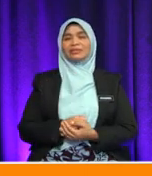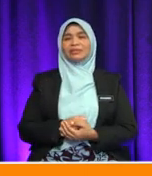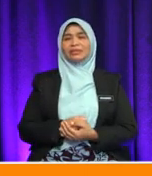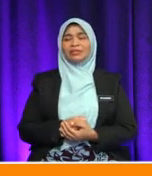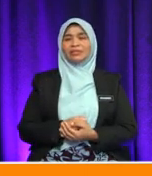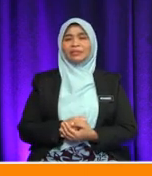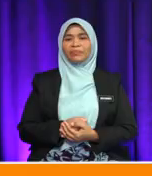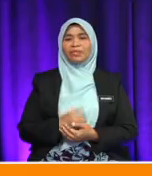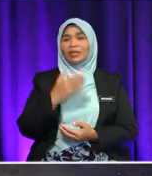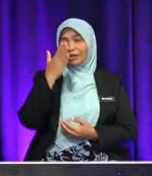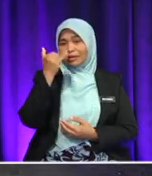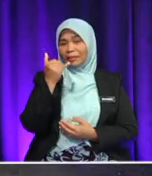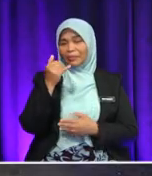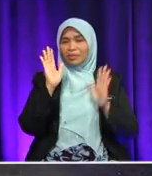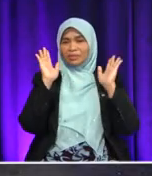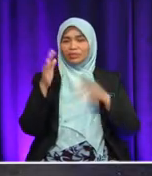Kenapa